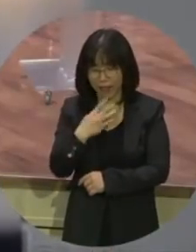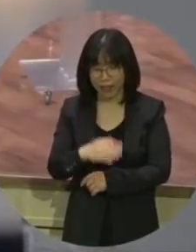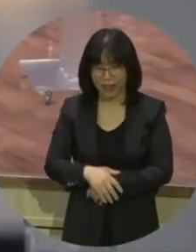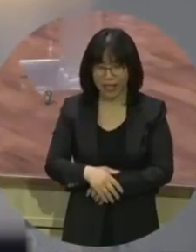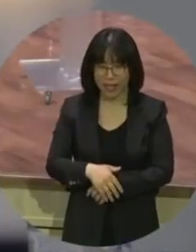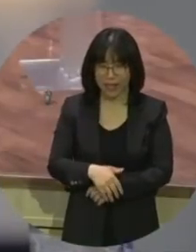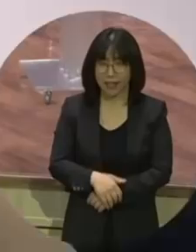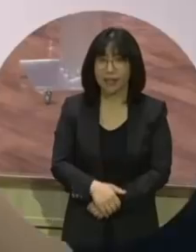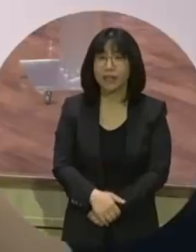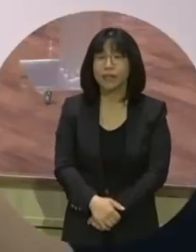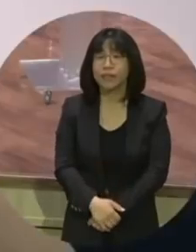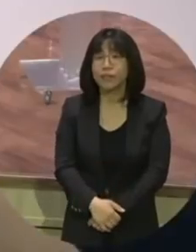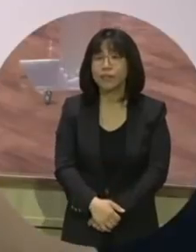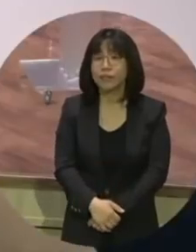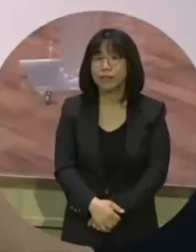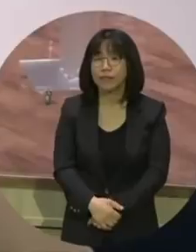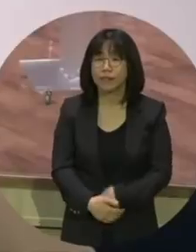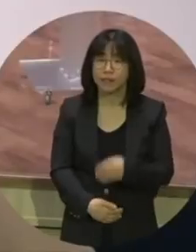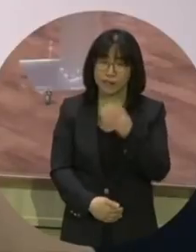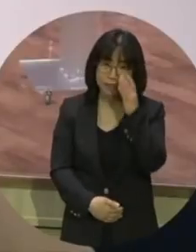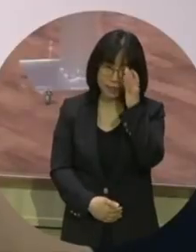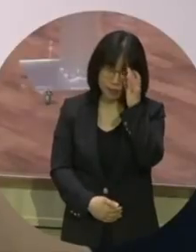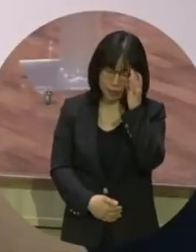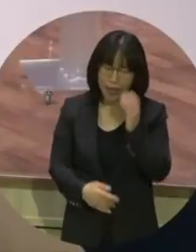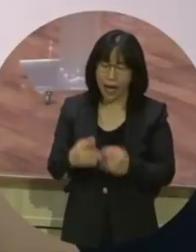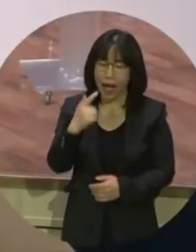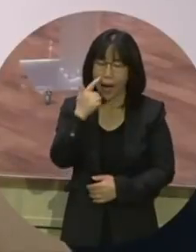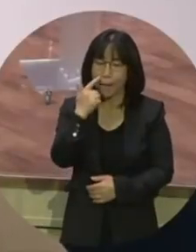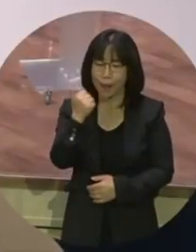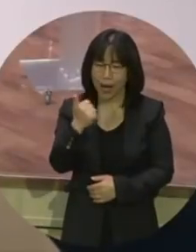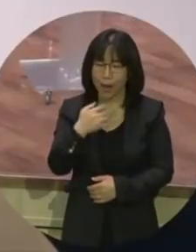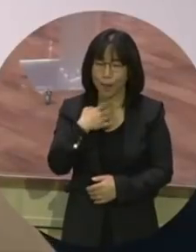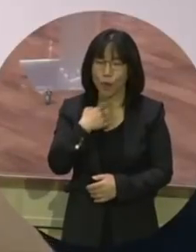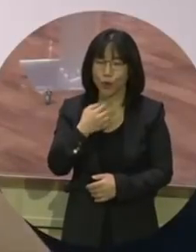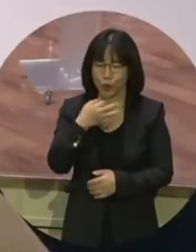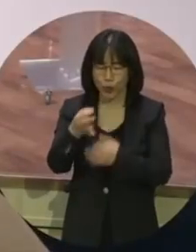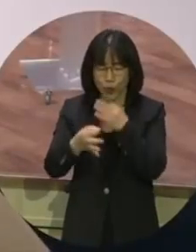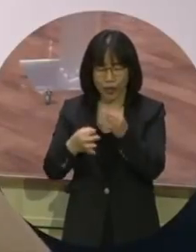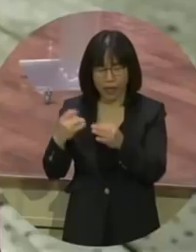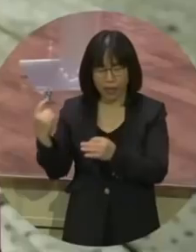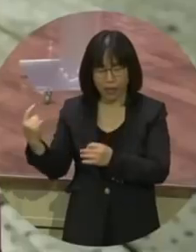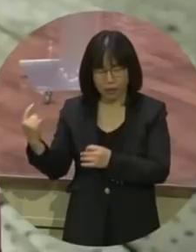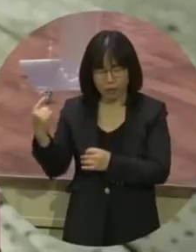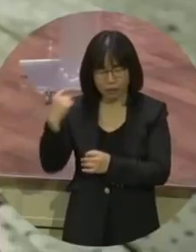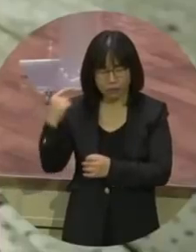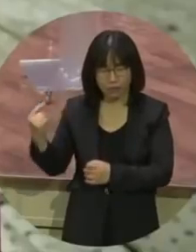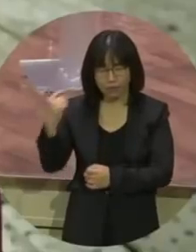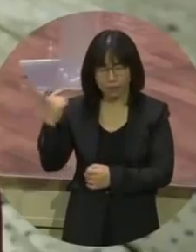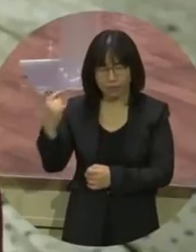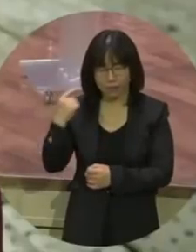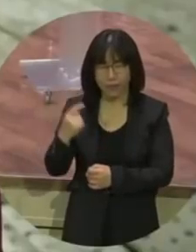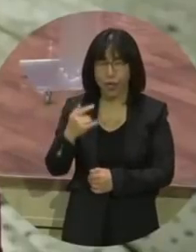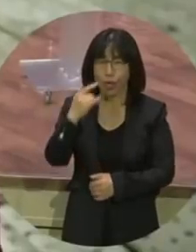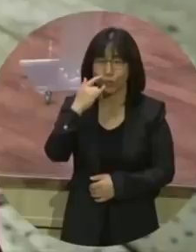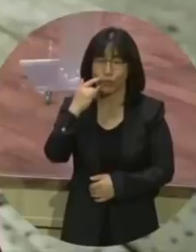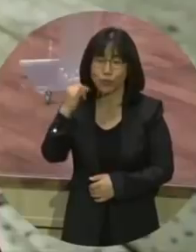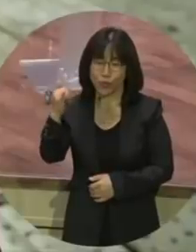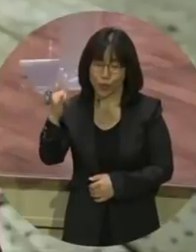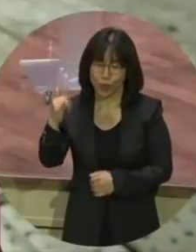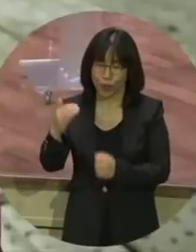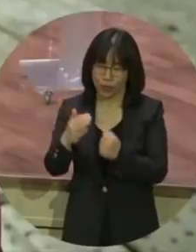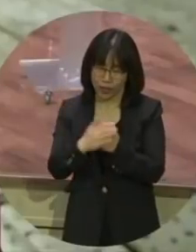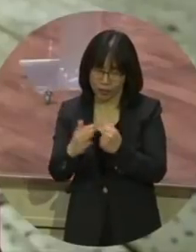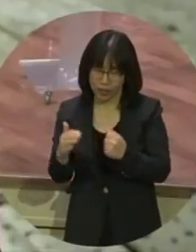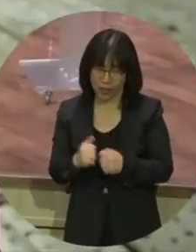딸이 못할까 했는데 네 엄마 아빠 동생한테 신경 써주고 좀 왔고 부모로서